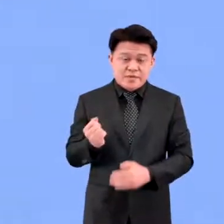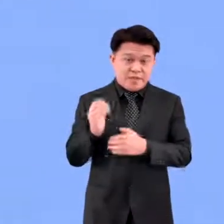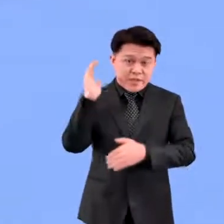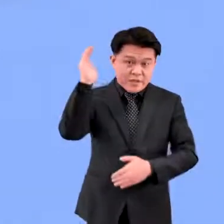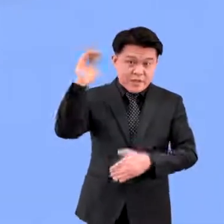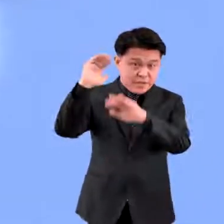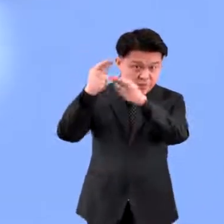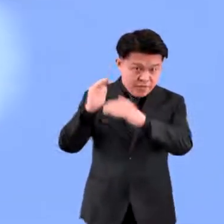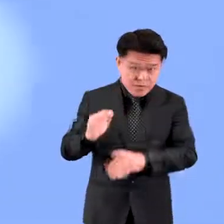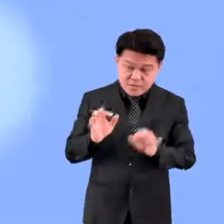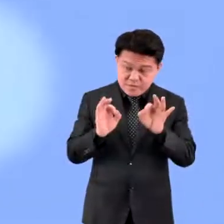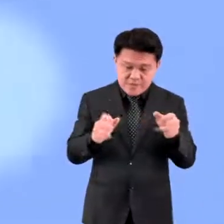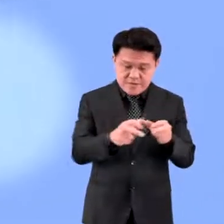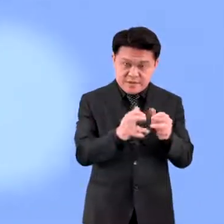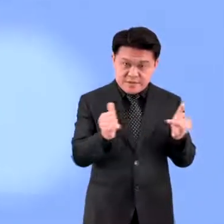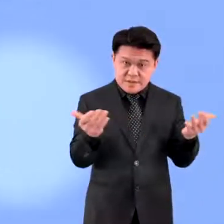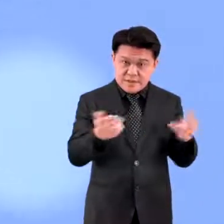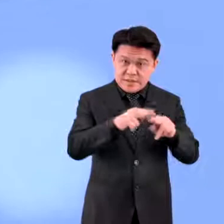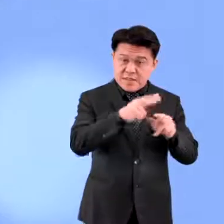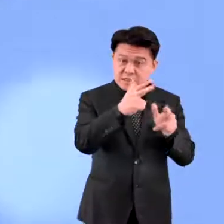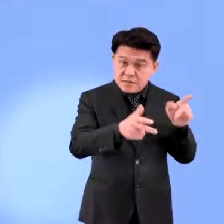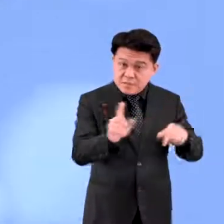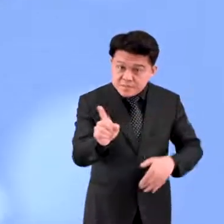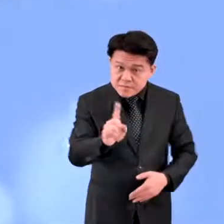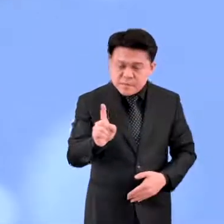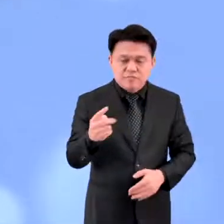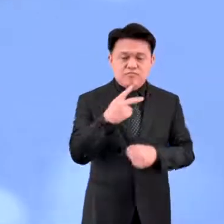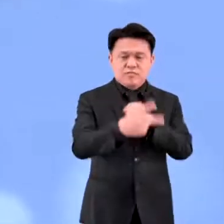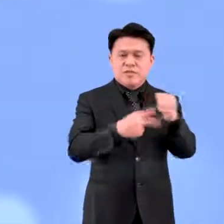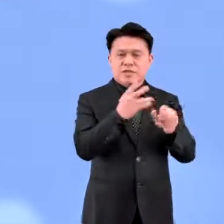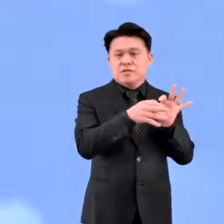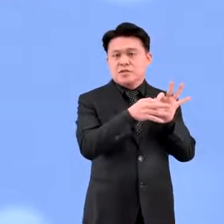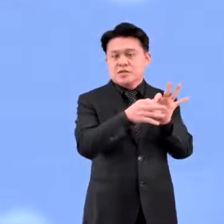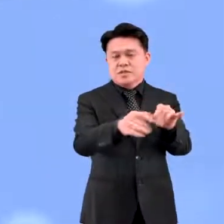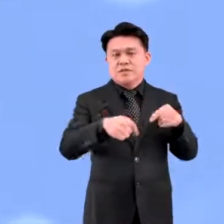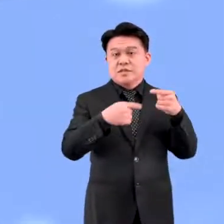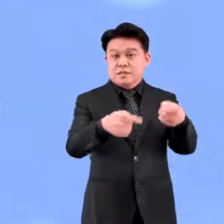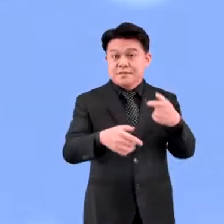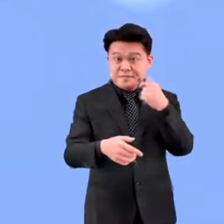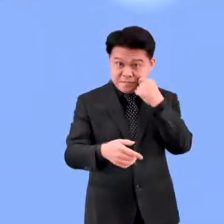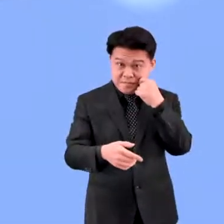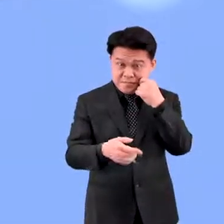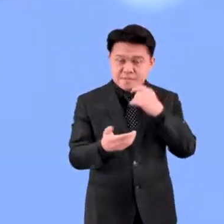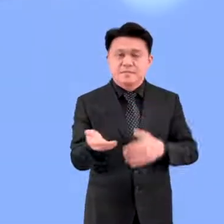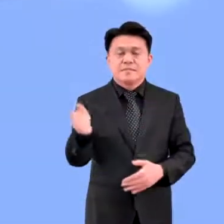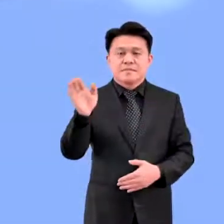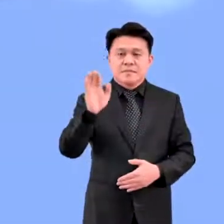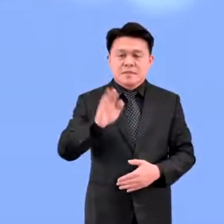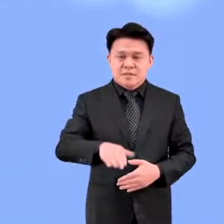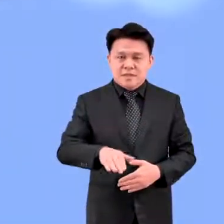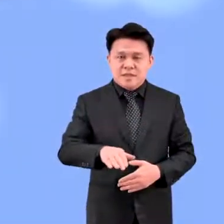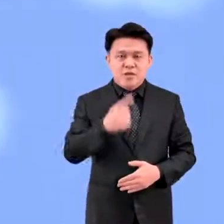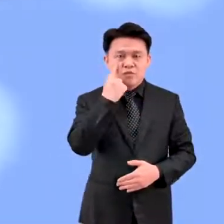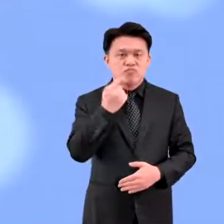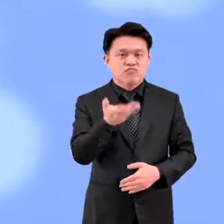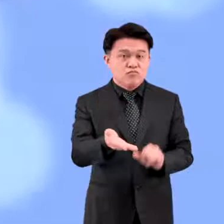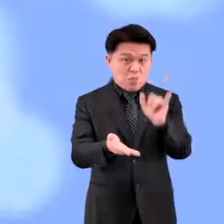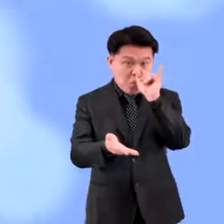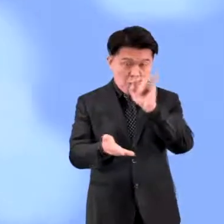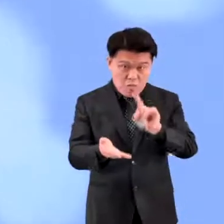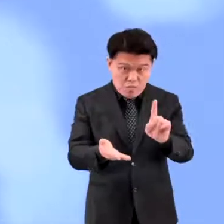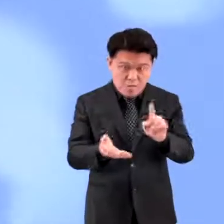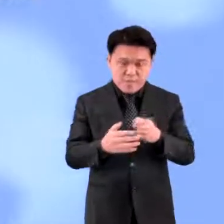앞서 말씀드린 것처럼 장애인 일자리 사업은 2년 연속 참여가 제한되지만 예외